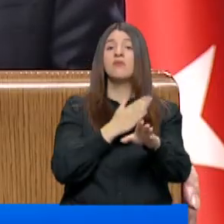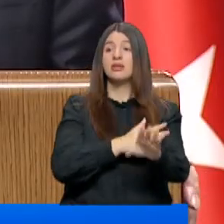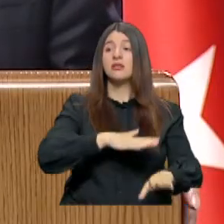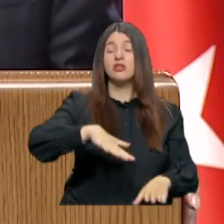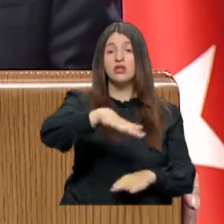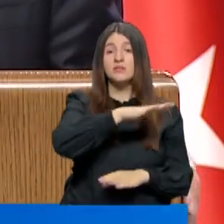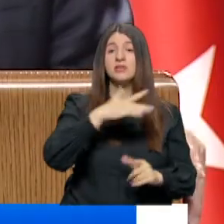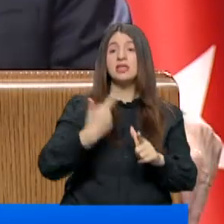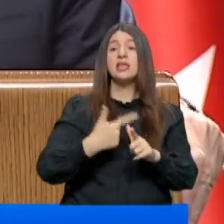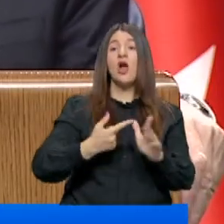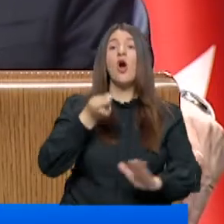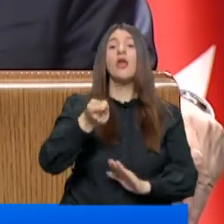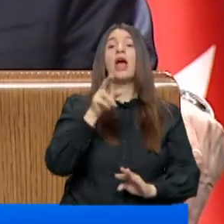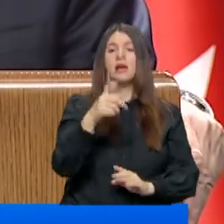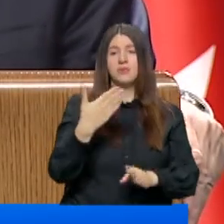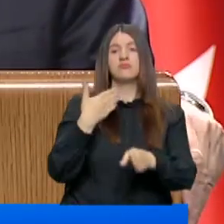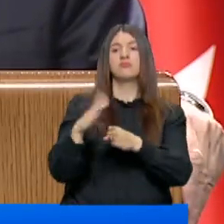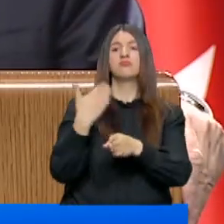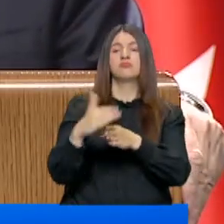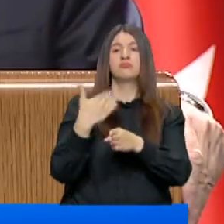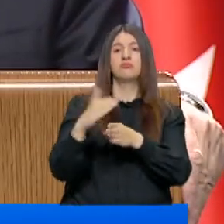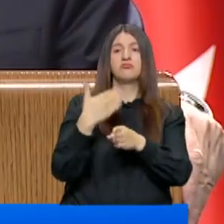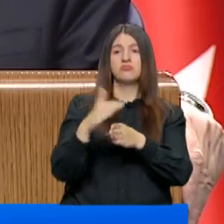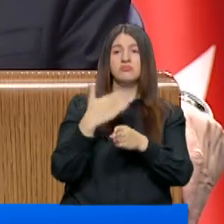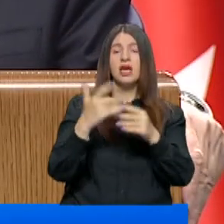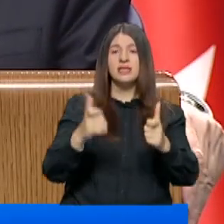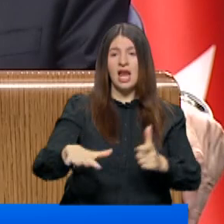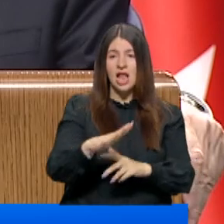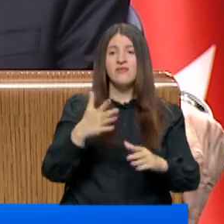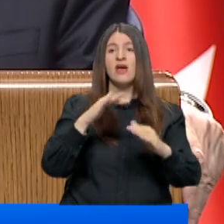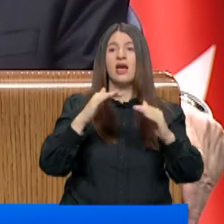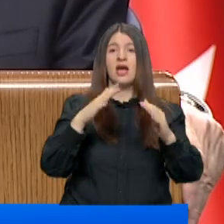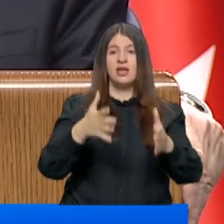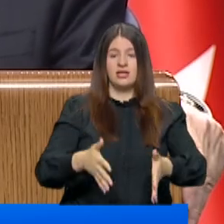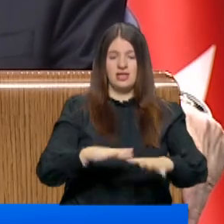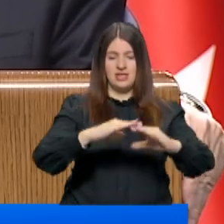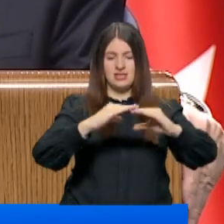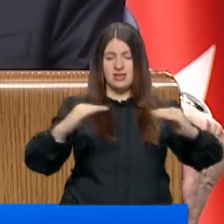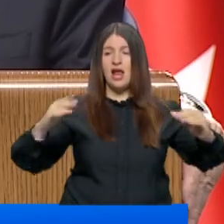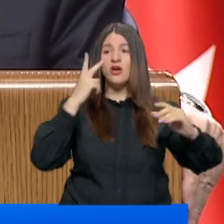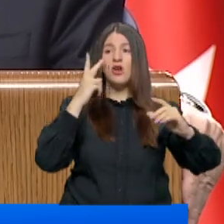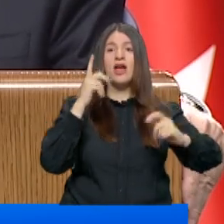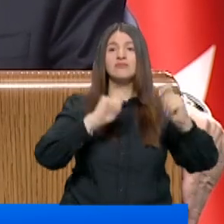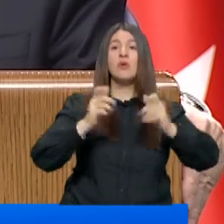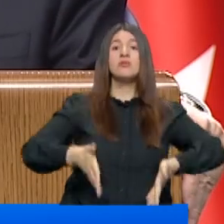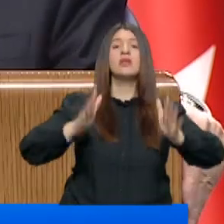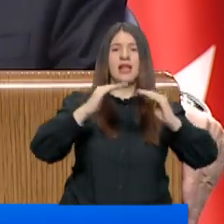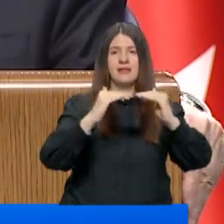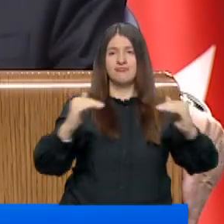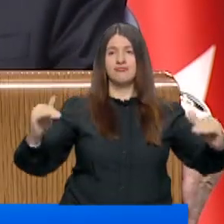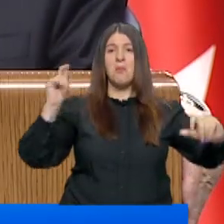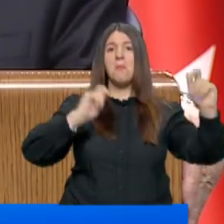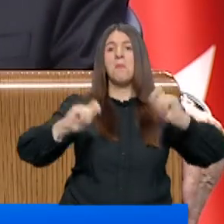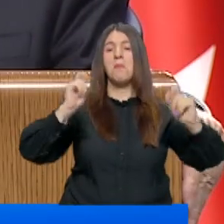Vatandaşlarımızı kira öder gibi taksitlerle yerel ve yatay mimari anlayışına göre inşa